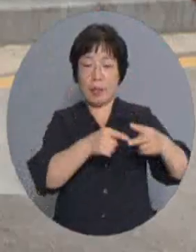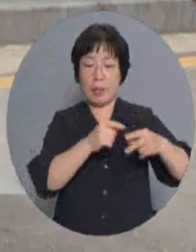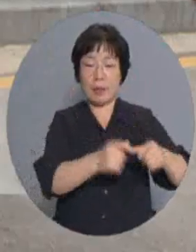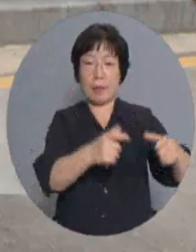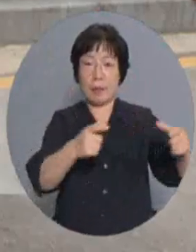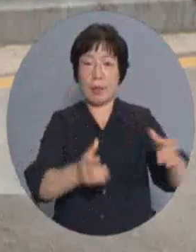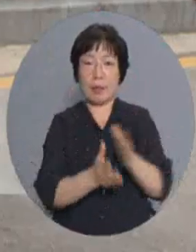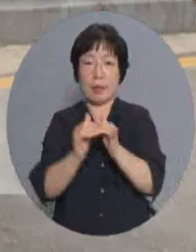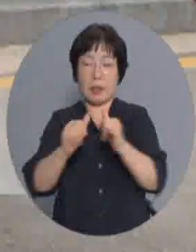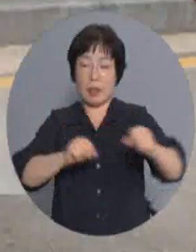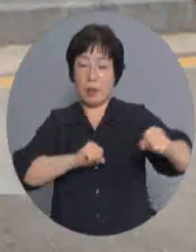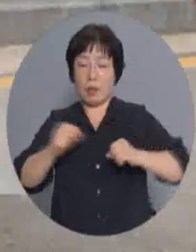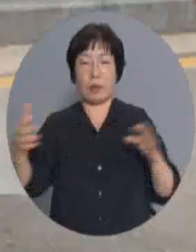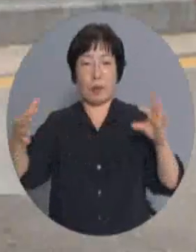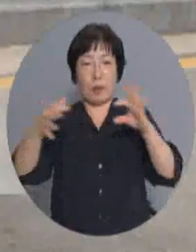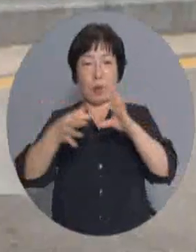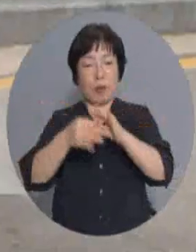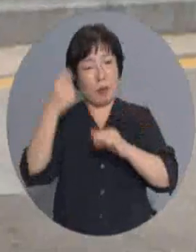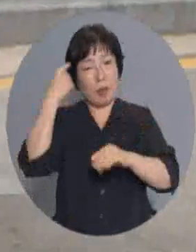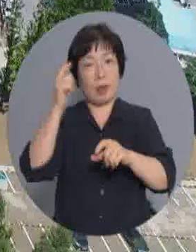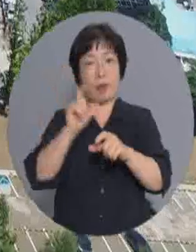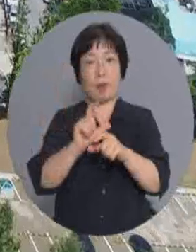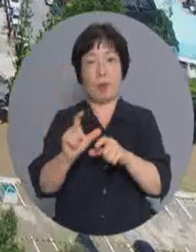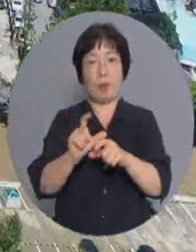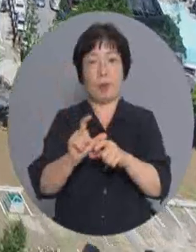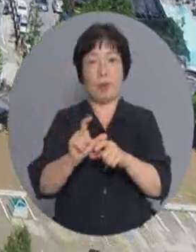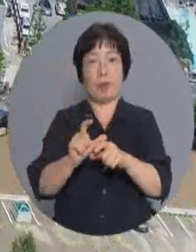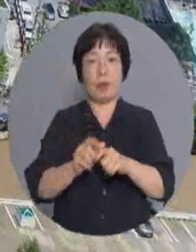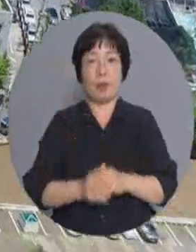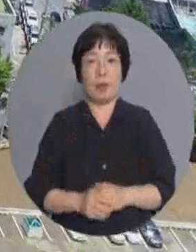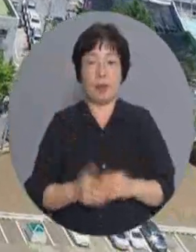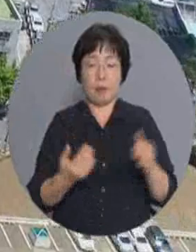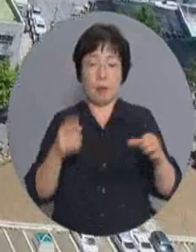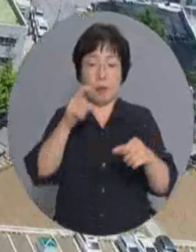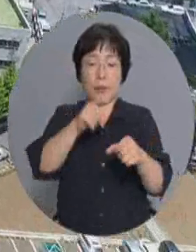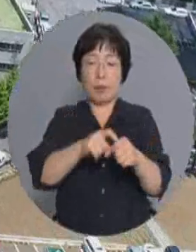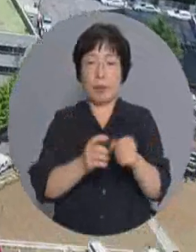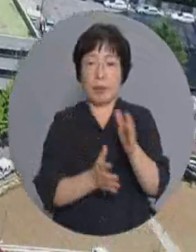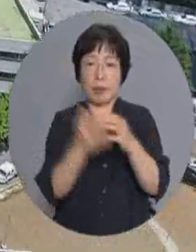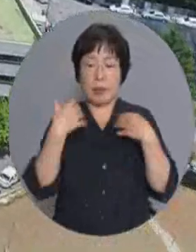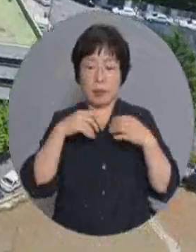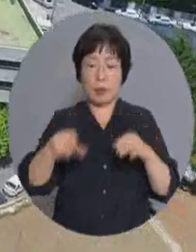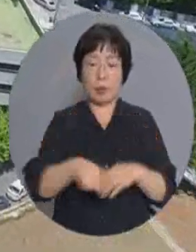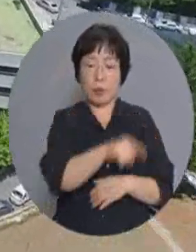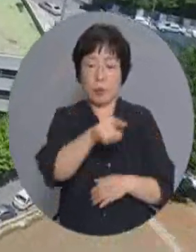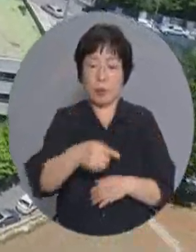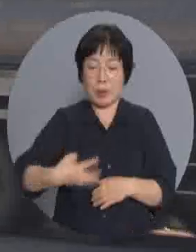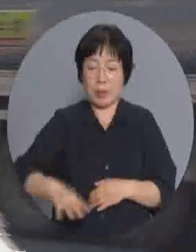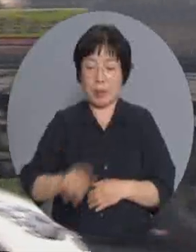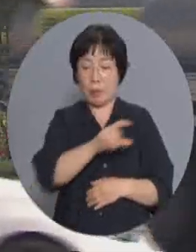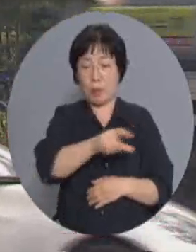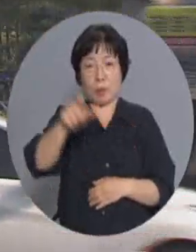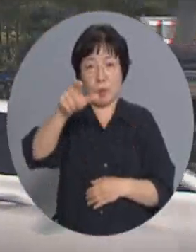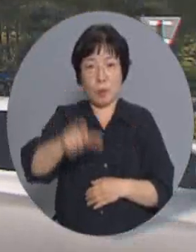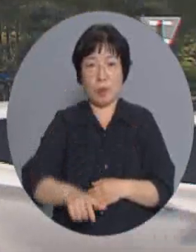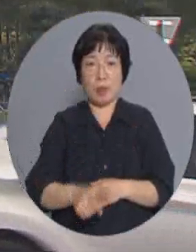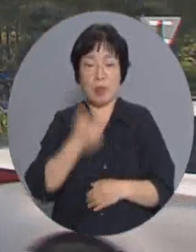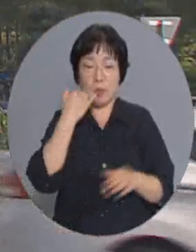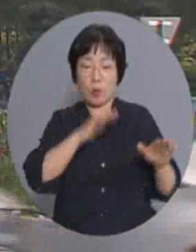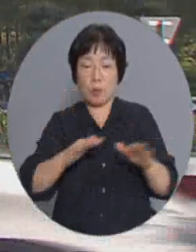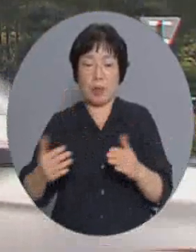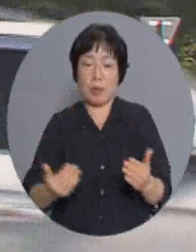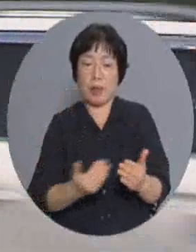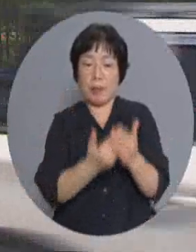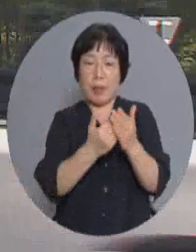확산과 시민운동 연계를 고민 중입니다. 또 이를 위해 시청 로터리에서 쌍봉 사거리 구간을 여수만